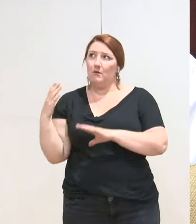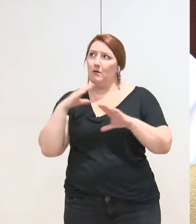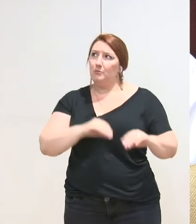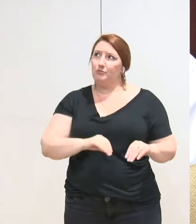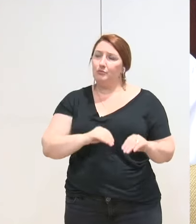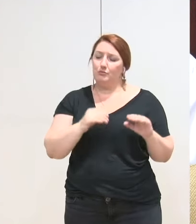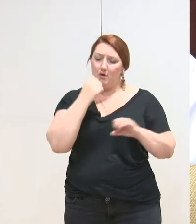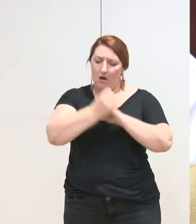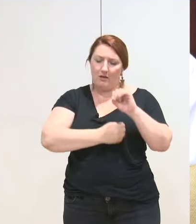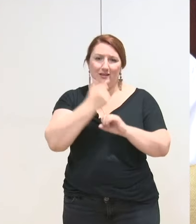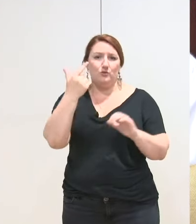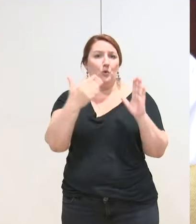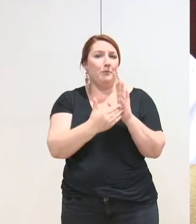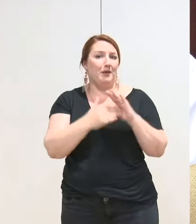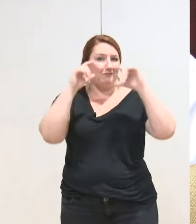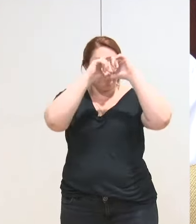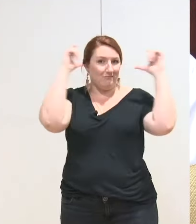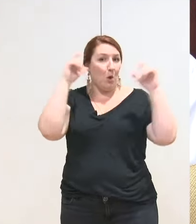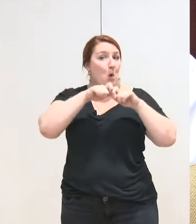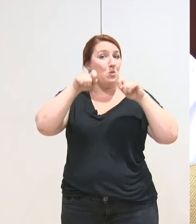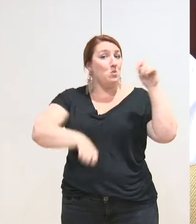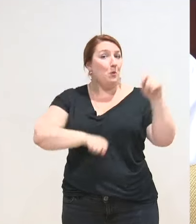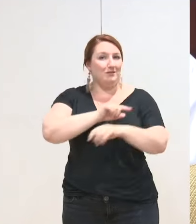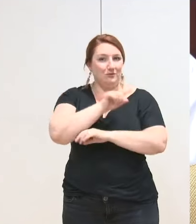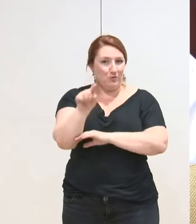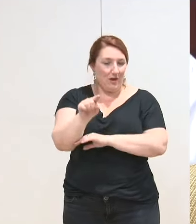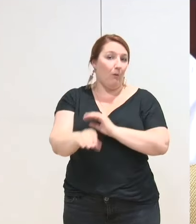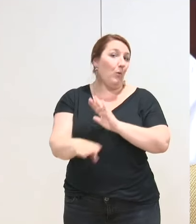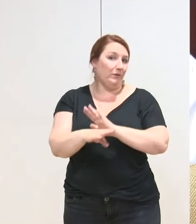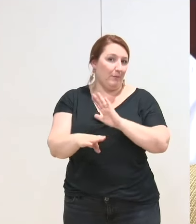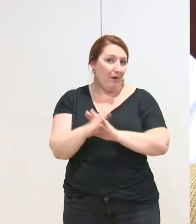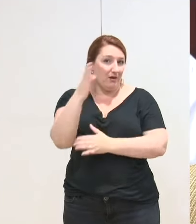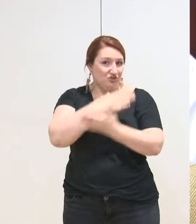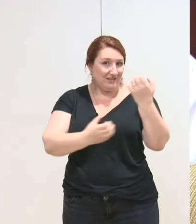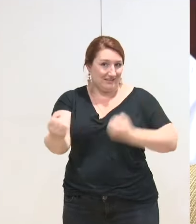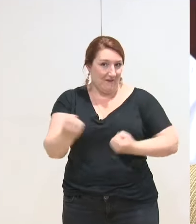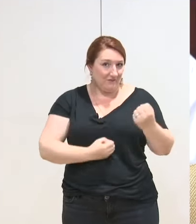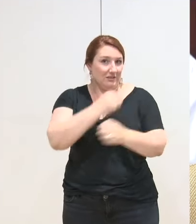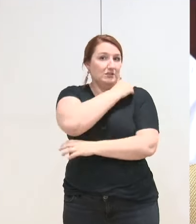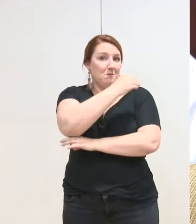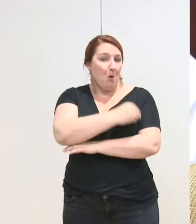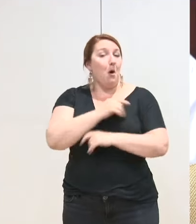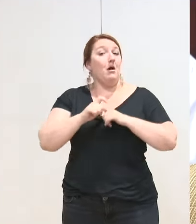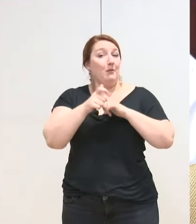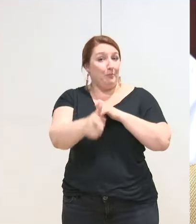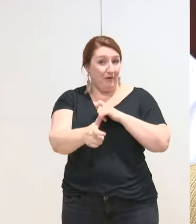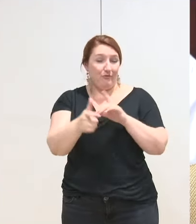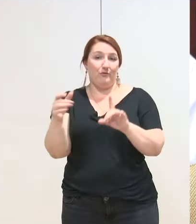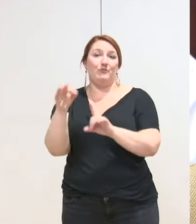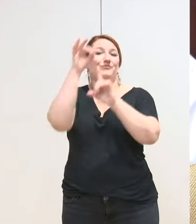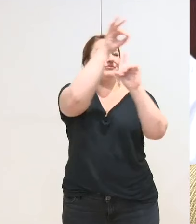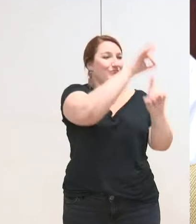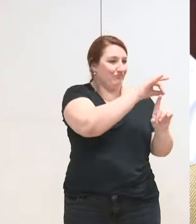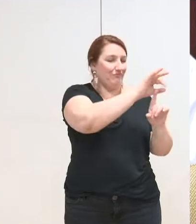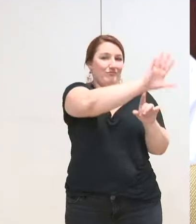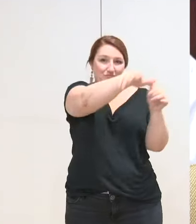tant qu'agent non titulaire dans un premier temps d'abord au service des sports et puis ensuite affecté directement auprès